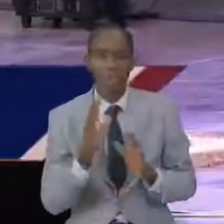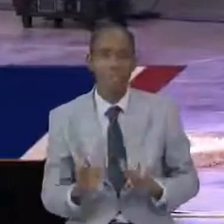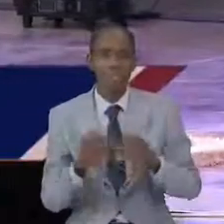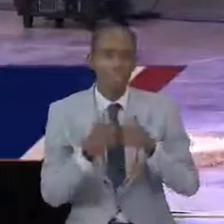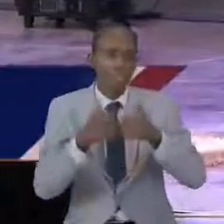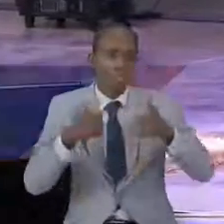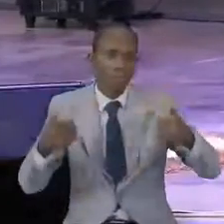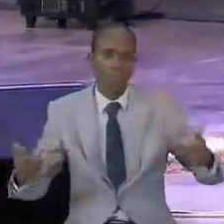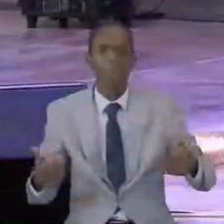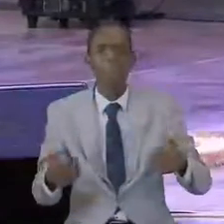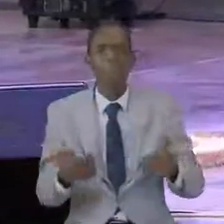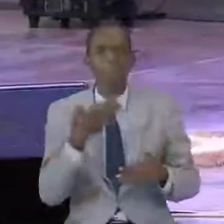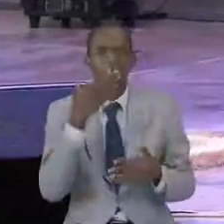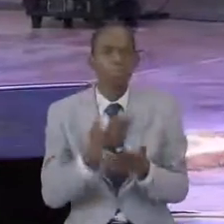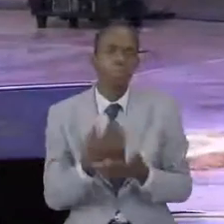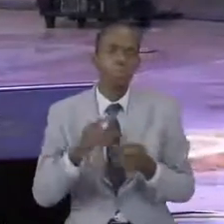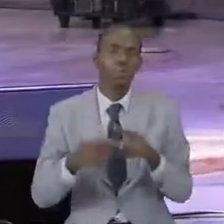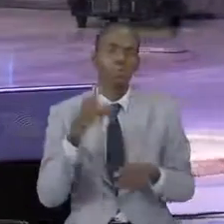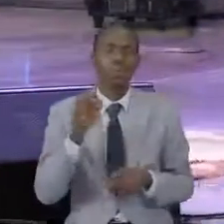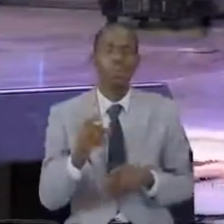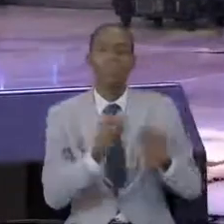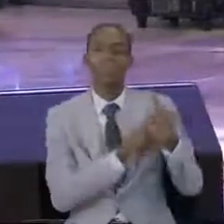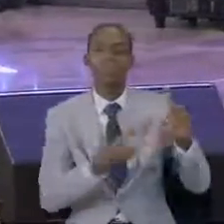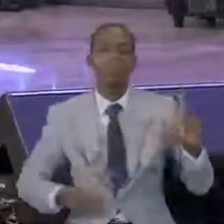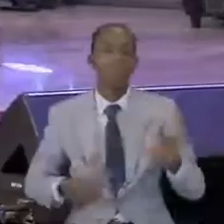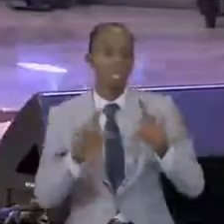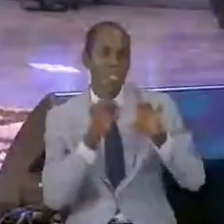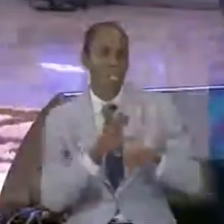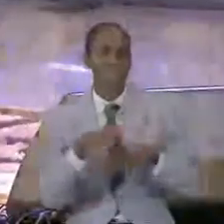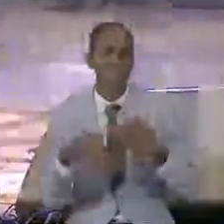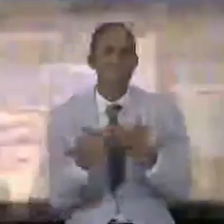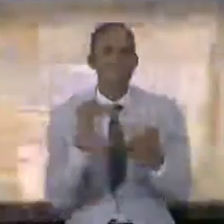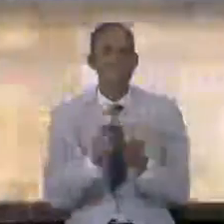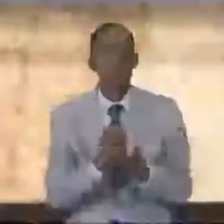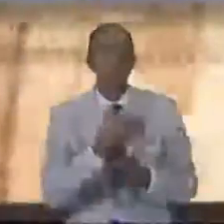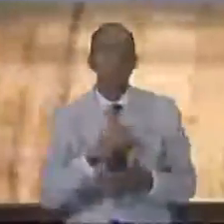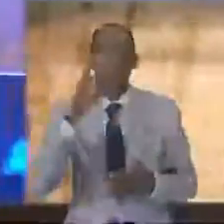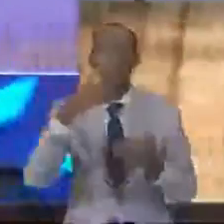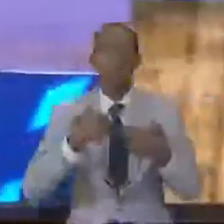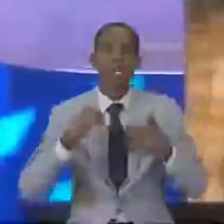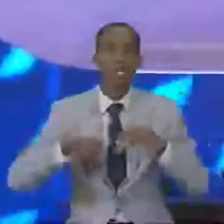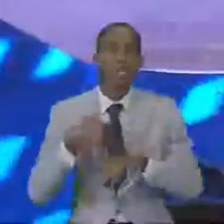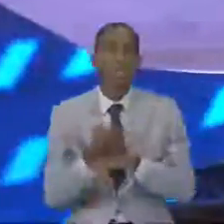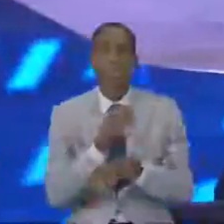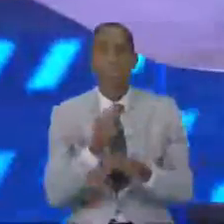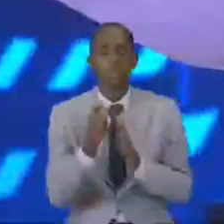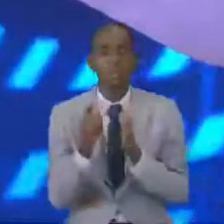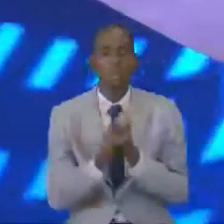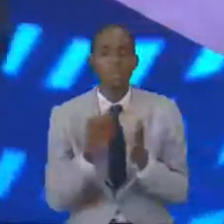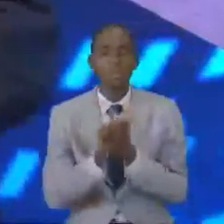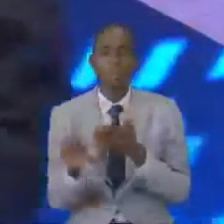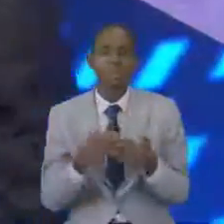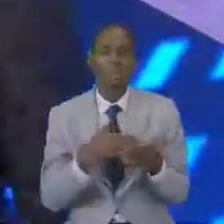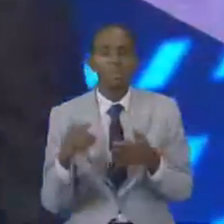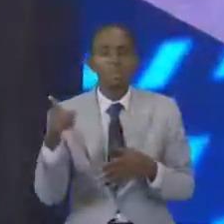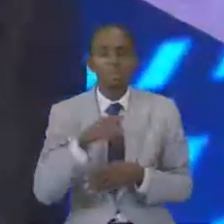rapporteur divise les amis Dieu est tout cela et il a établi une loi pour